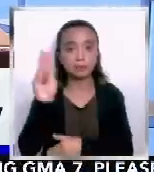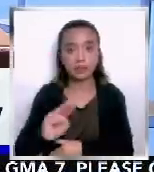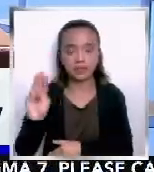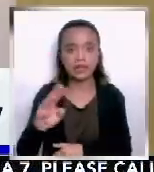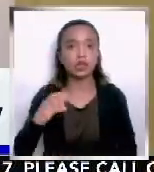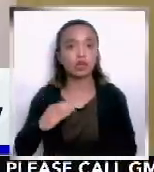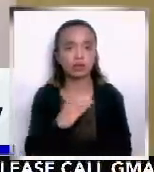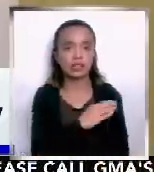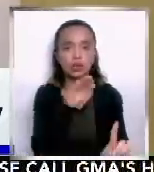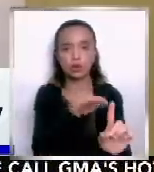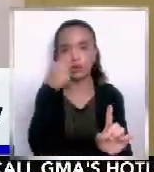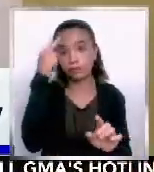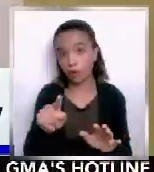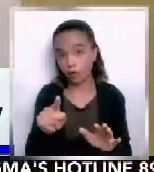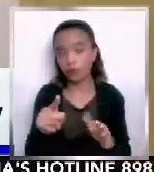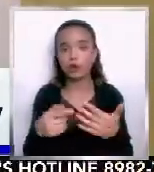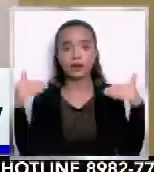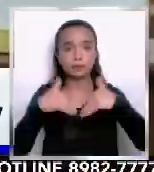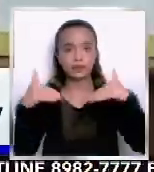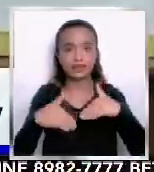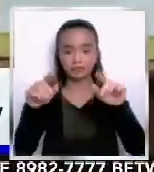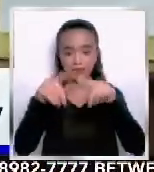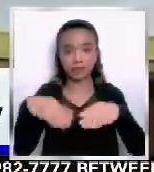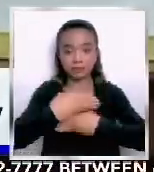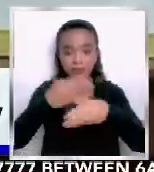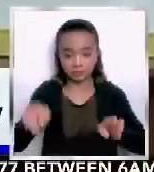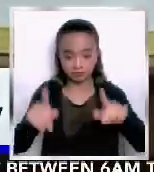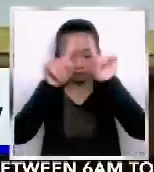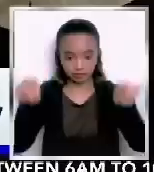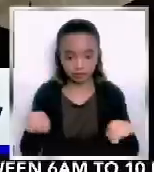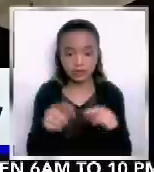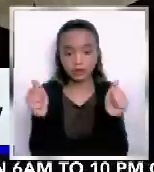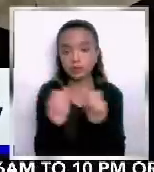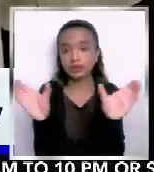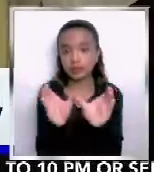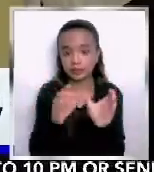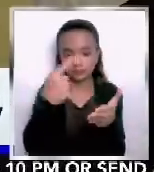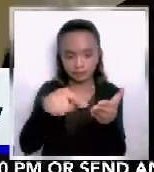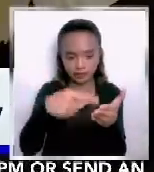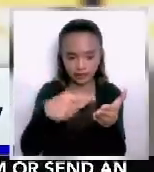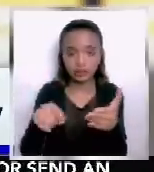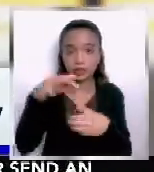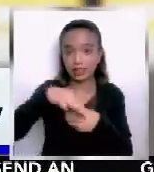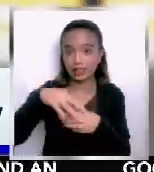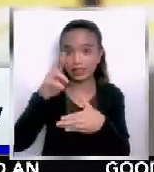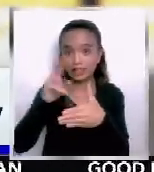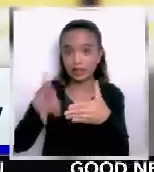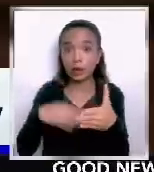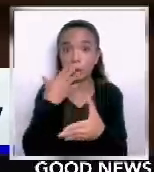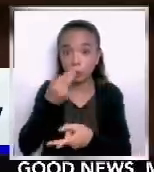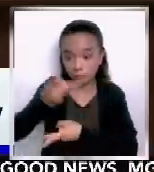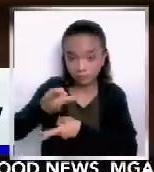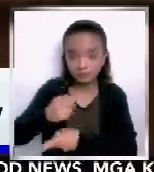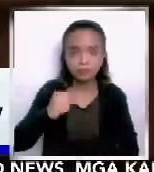sa canvassing. Ang ballot boxes na naglalaman ng certificates of canvass at election returns na nasa pangangalaga ng Senado ay dadalhin sa